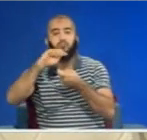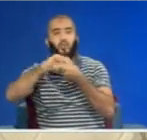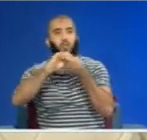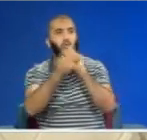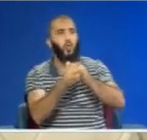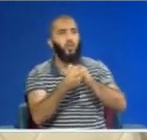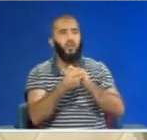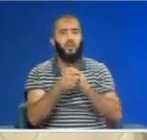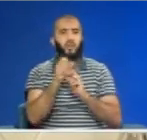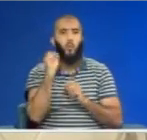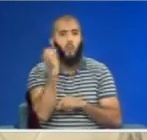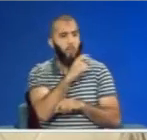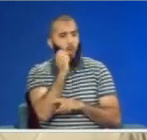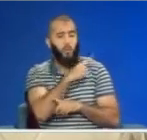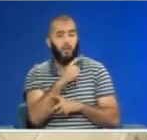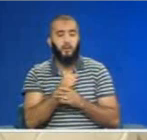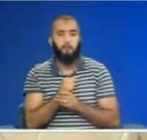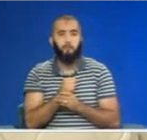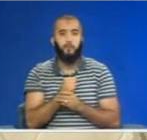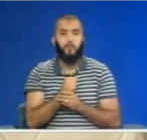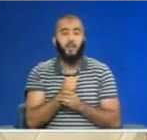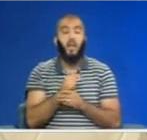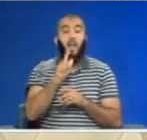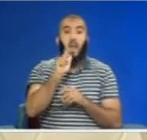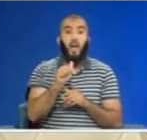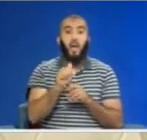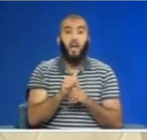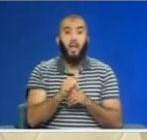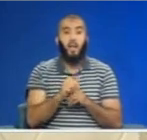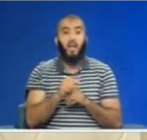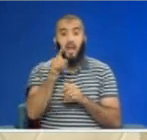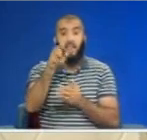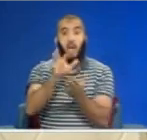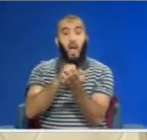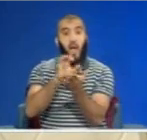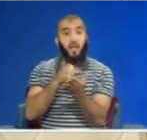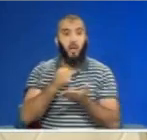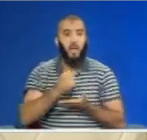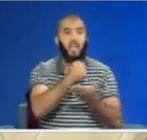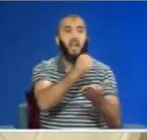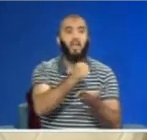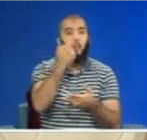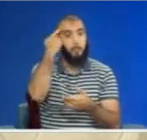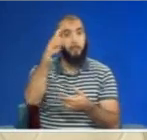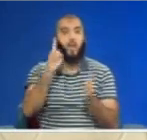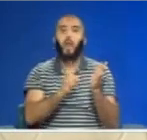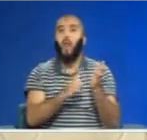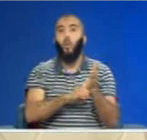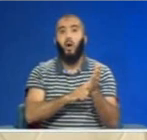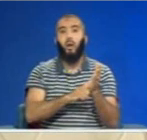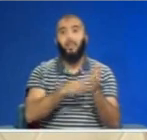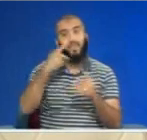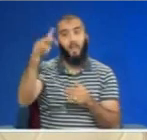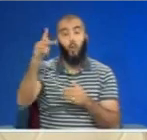الكاذبة الزائفة وكتب له. عندئذ هذا الأرض تكون ميراث، لكن قانونا راهي ملك